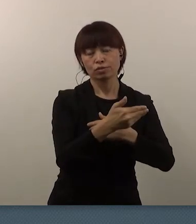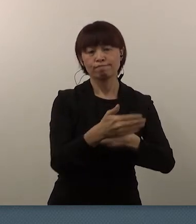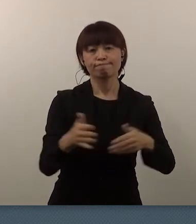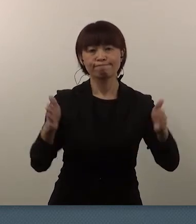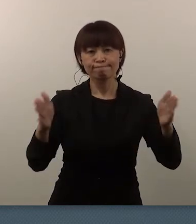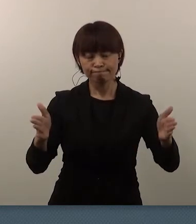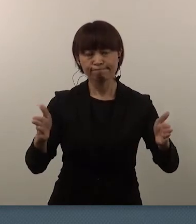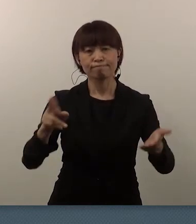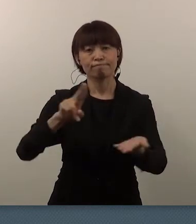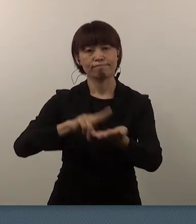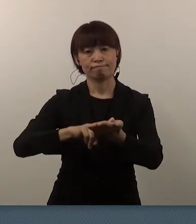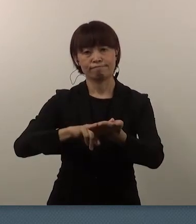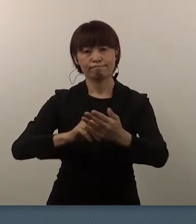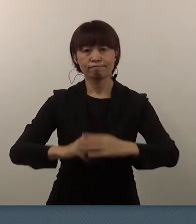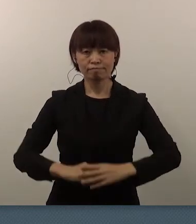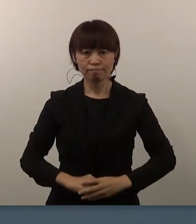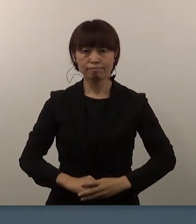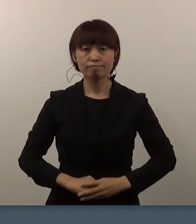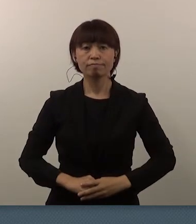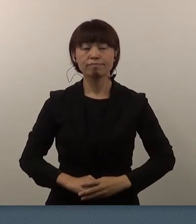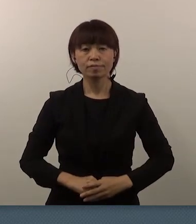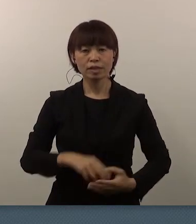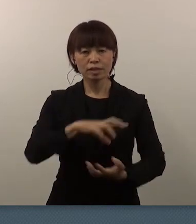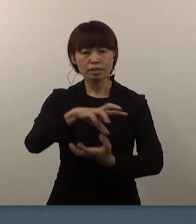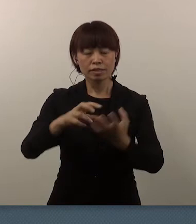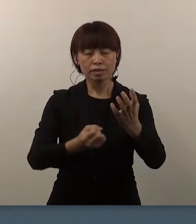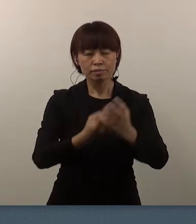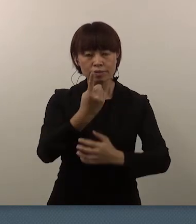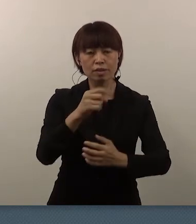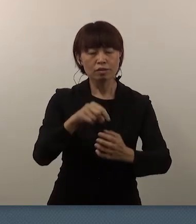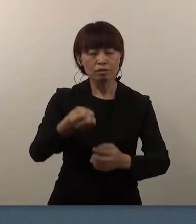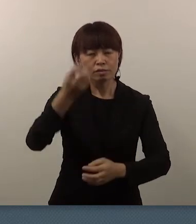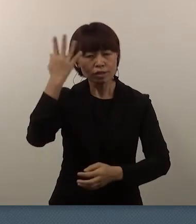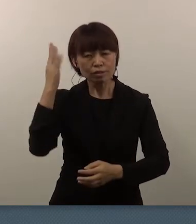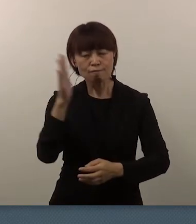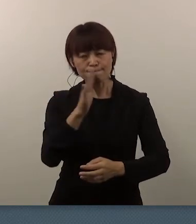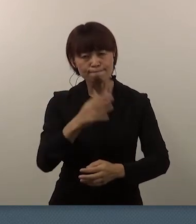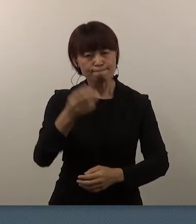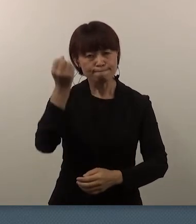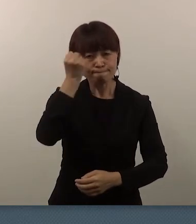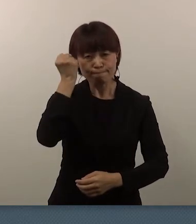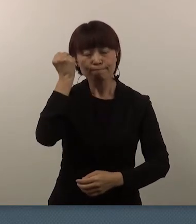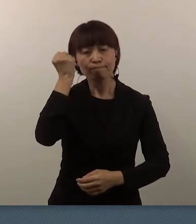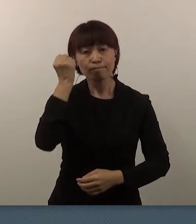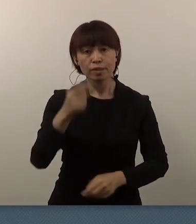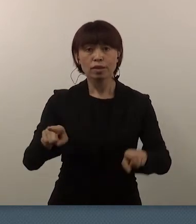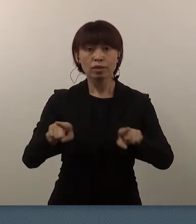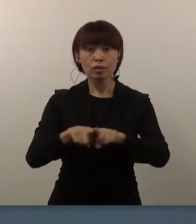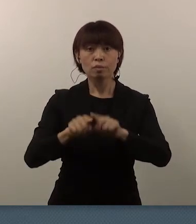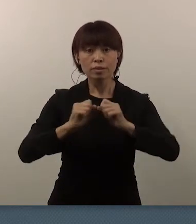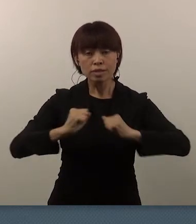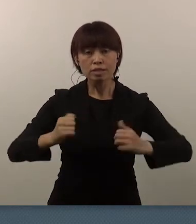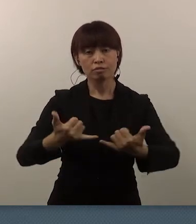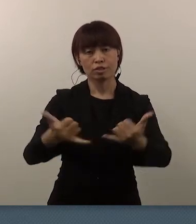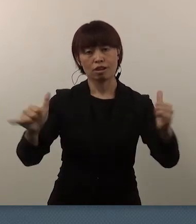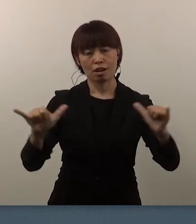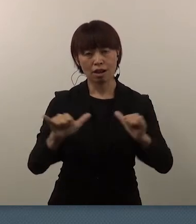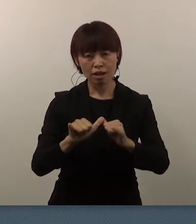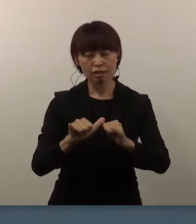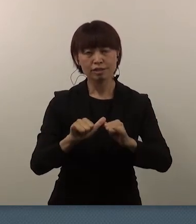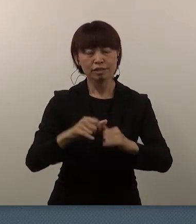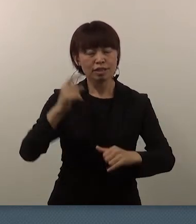。事件を風化させず共に生きる社会について多くの人に考えていただく